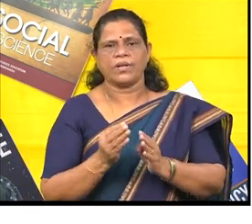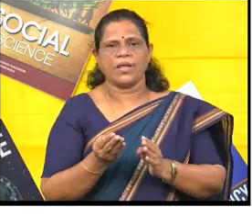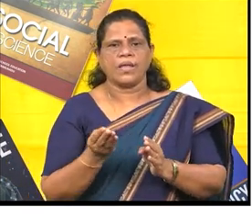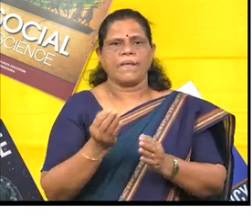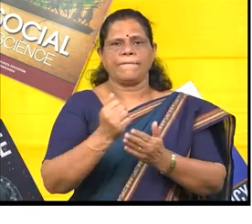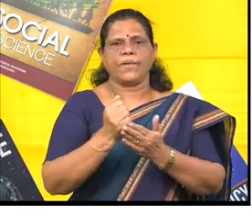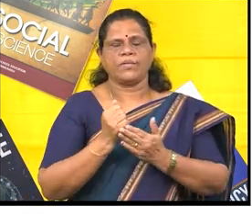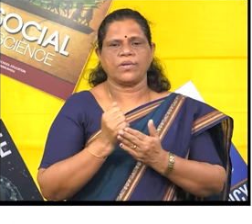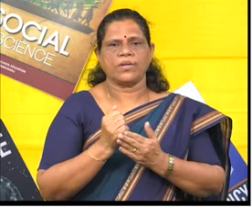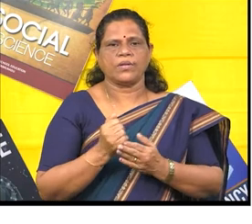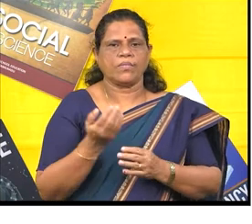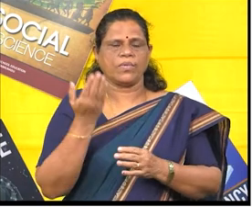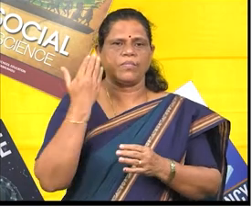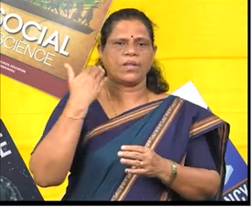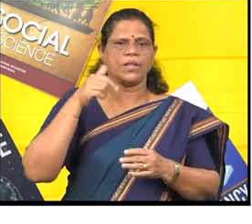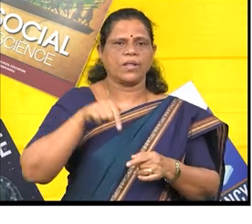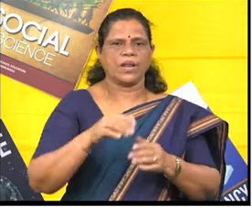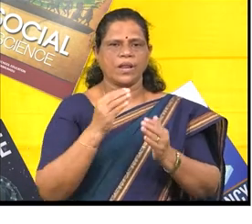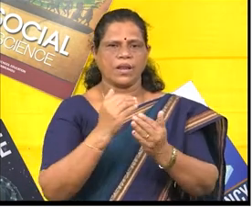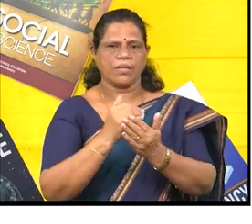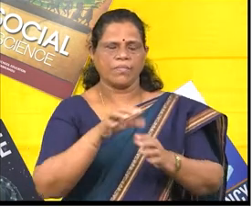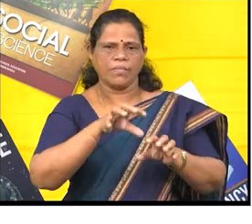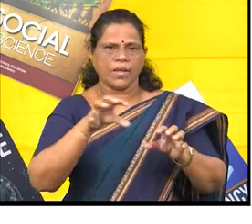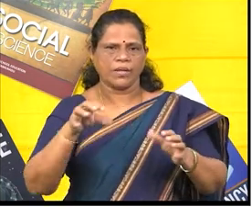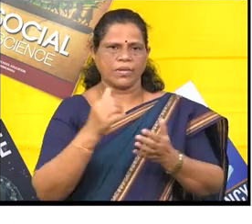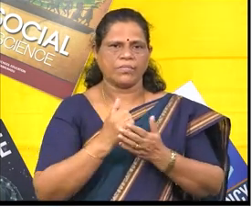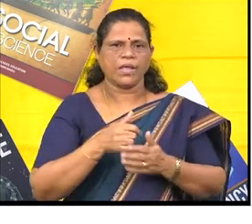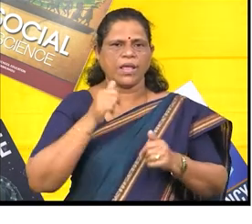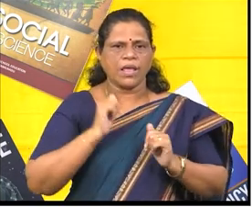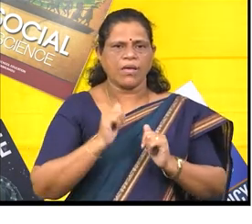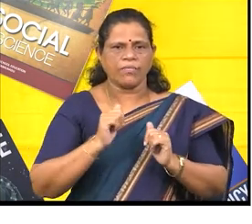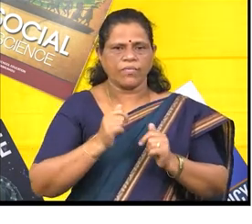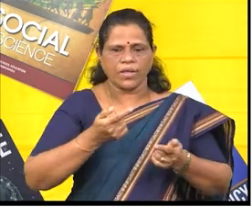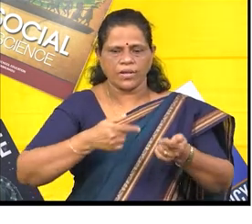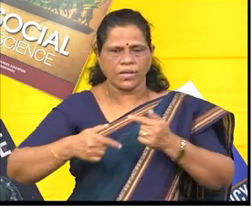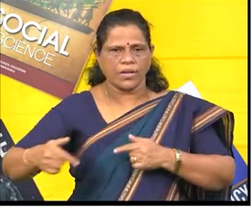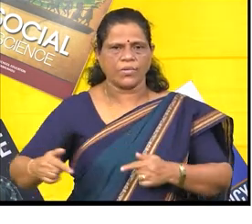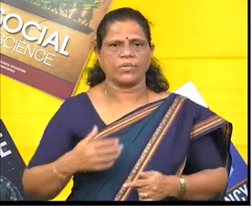போகிறதுக்கு முன்னாடி என்னென்ன வேதிப்பொருட்கள் நம்ம வேளாண் வேதியியலில் பயன்படுத்துகிறோம், அதை எவ்வாறு